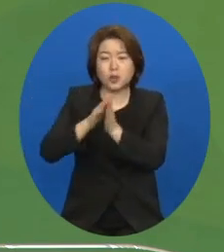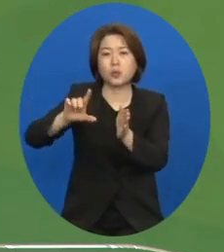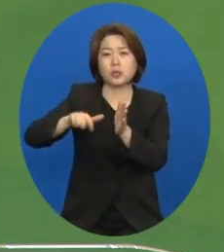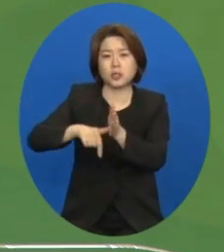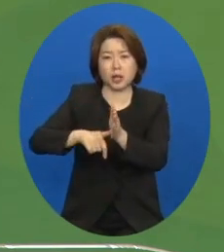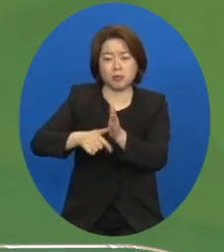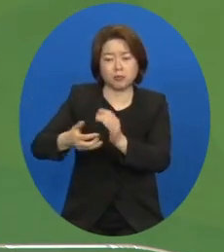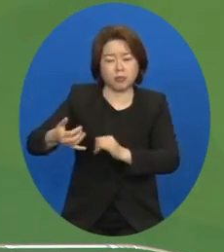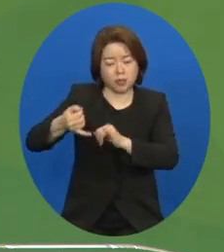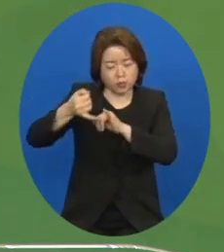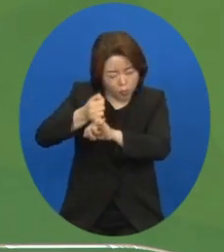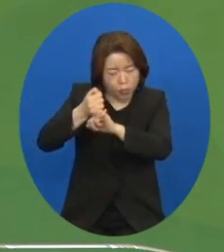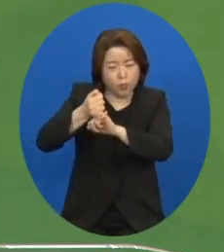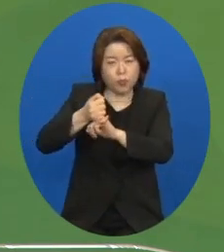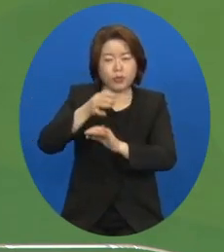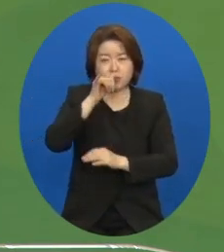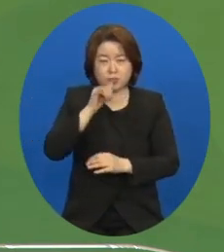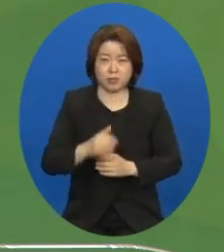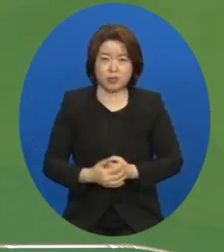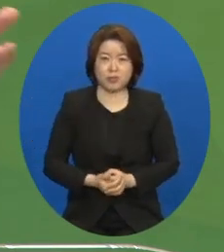계속 가져온다는 겁니다.